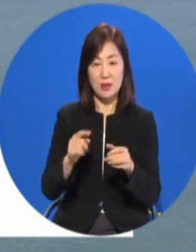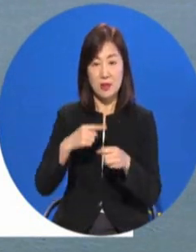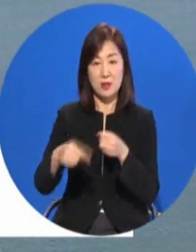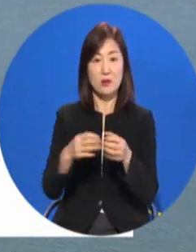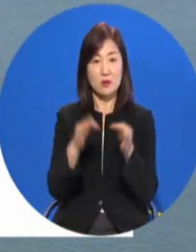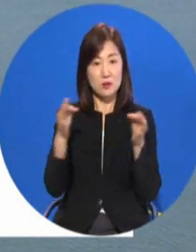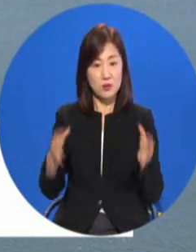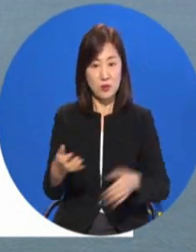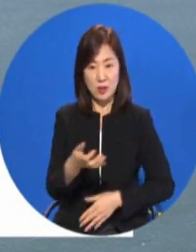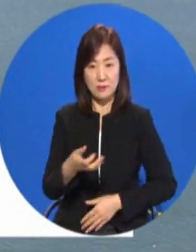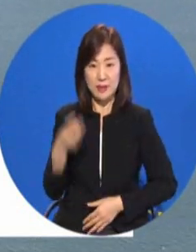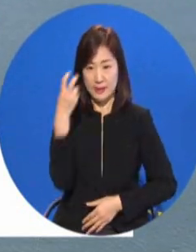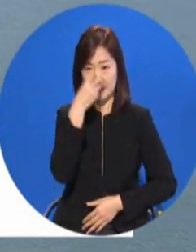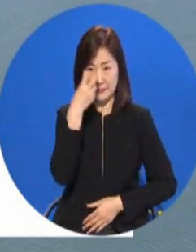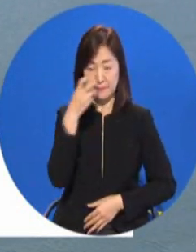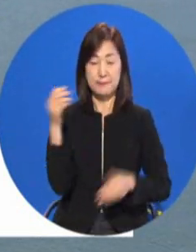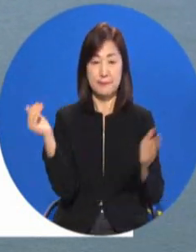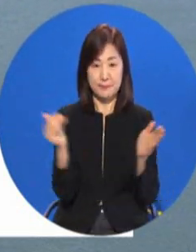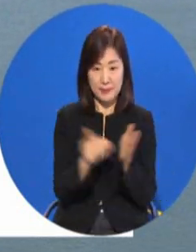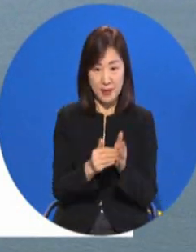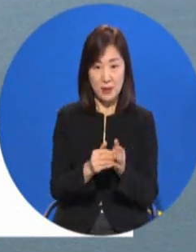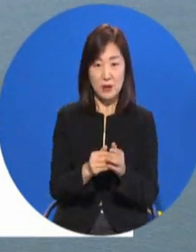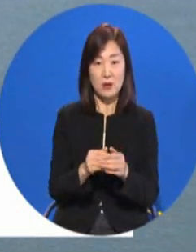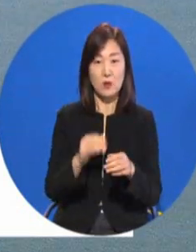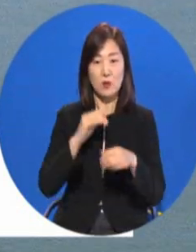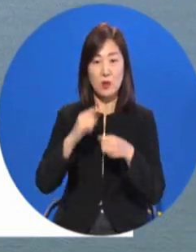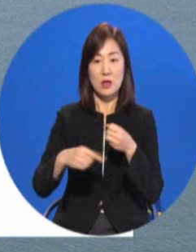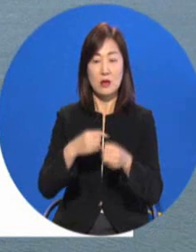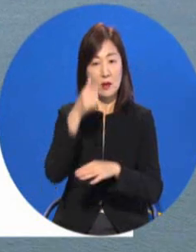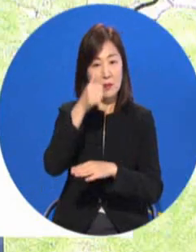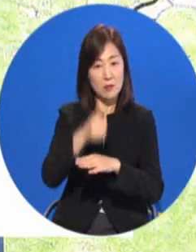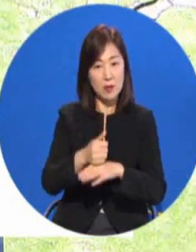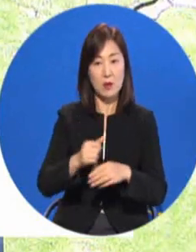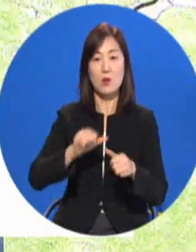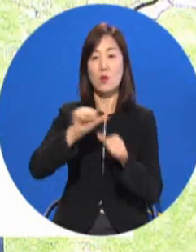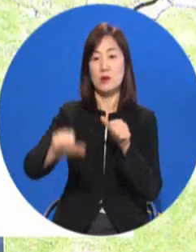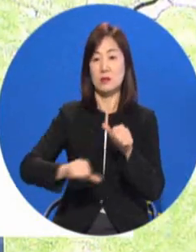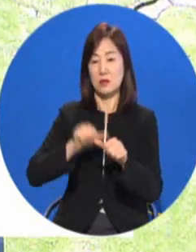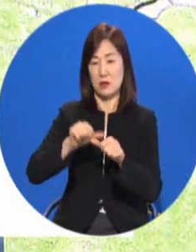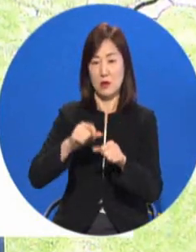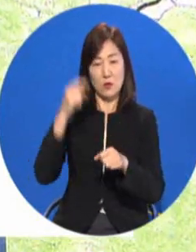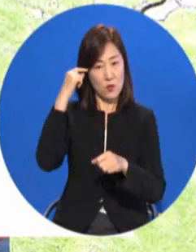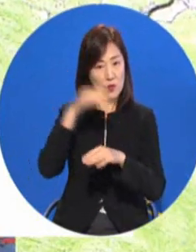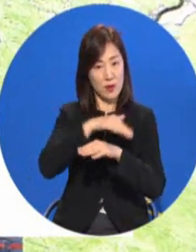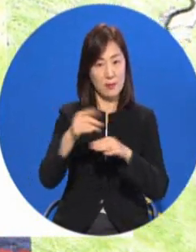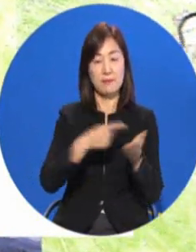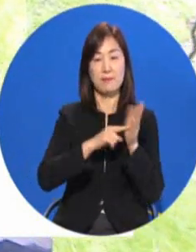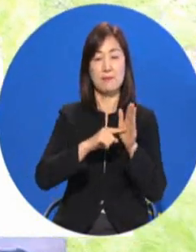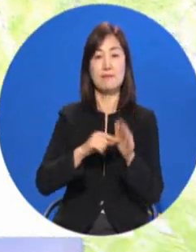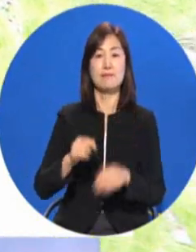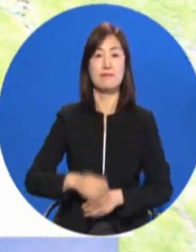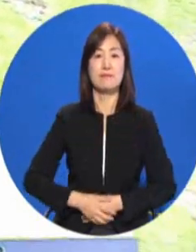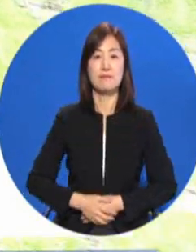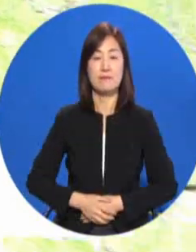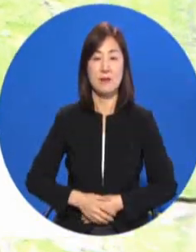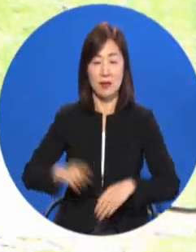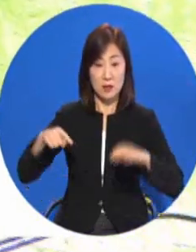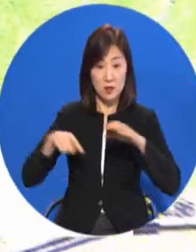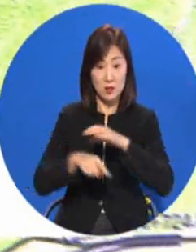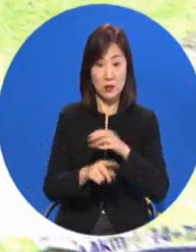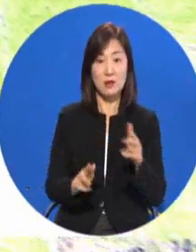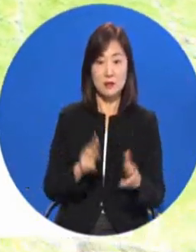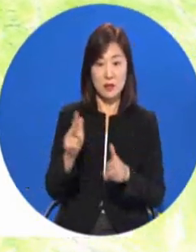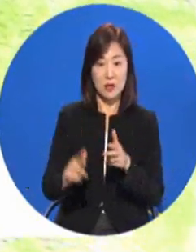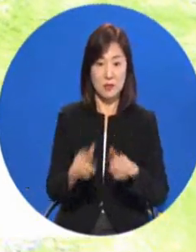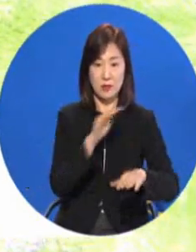예비타당성 조사를 거쳐 연말 쯤 5개년 계획을 수립해 발표할 예정입니다 여순 아내 간 해저터널 사업은 양